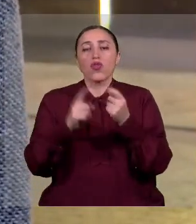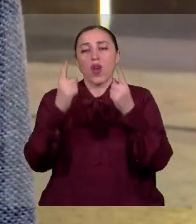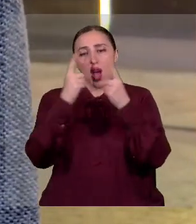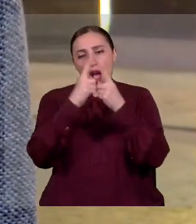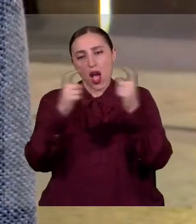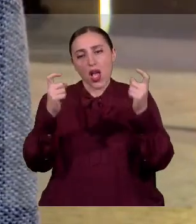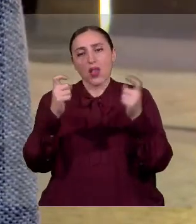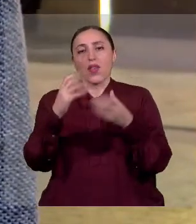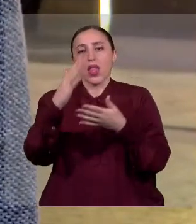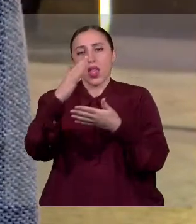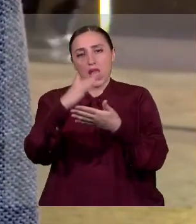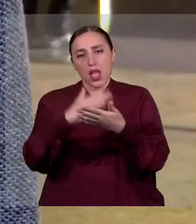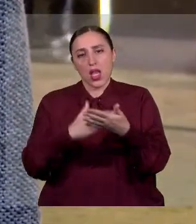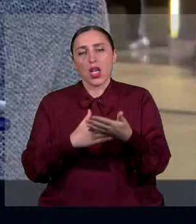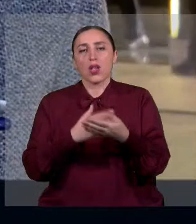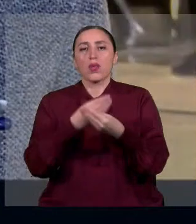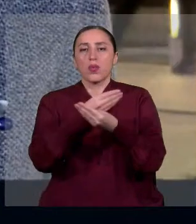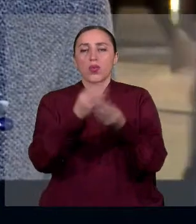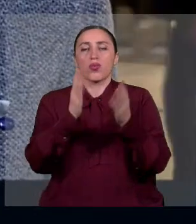հայտարարության տեքստ։ Նանե,